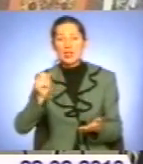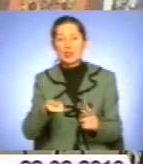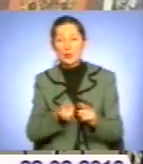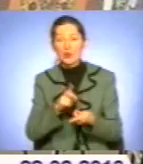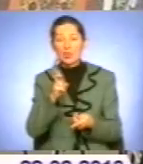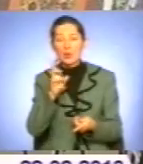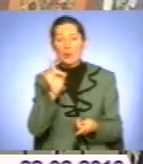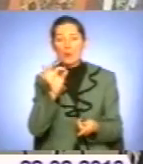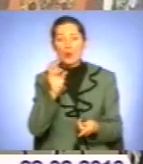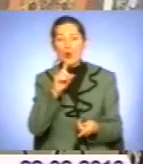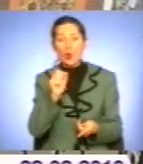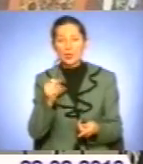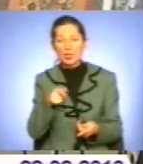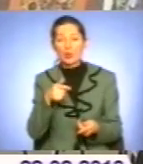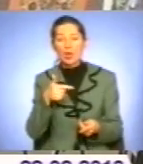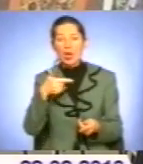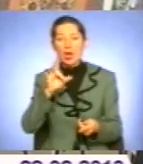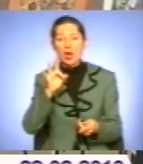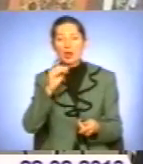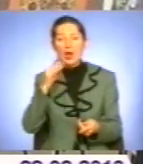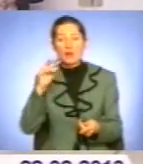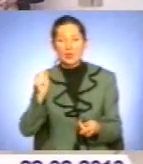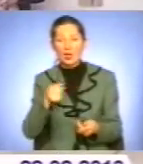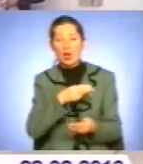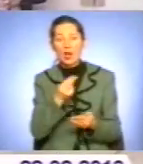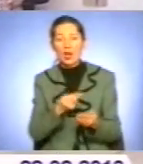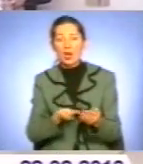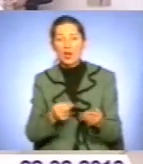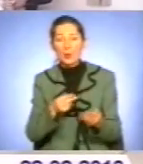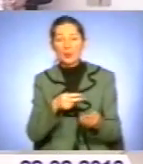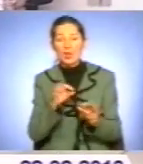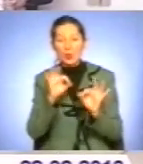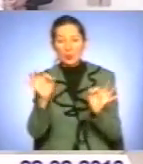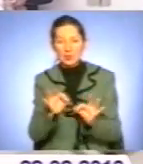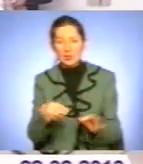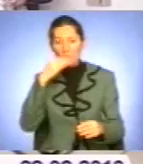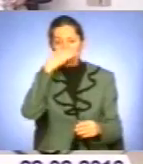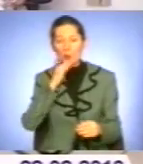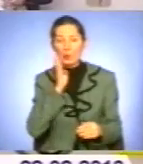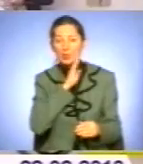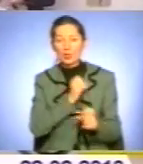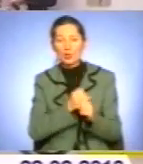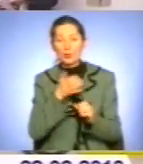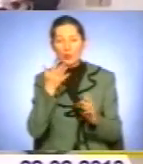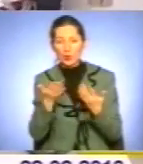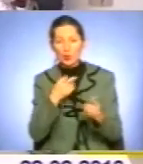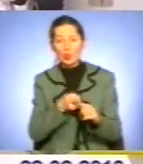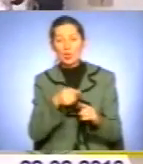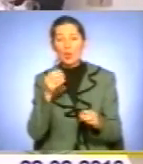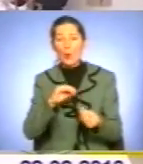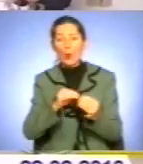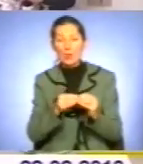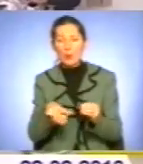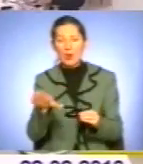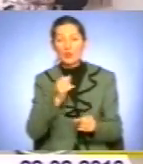Тут графіка, тут і декоративно-прикладне мистецтво. Батьки з розумінням ставляться до цієї проблеми, і тому всі роботи,